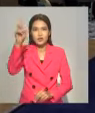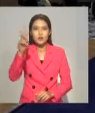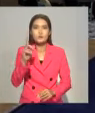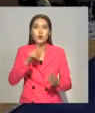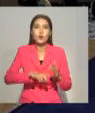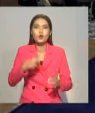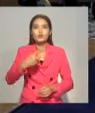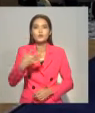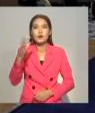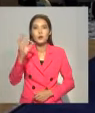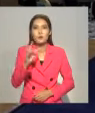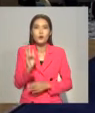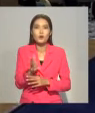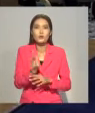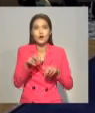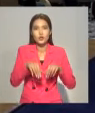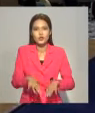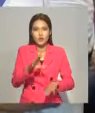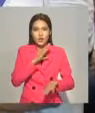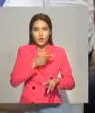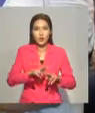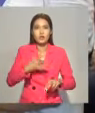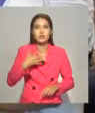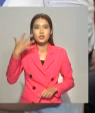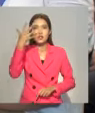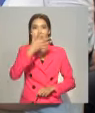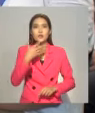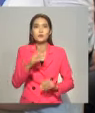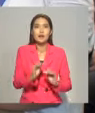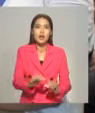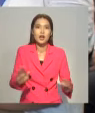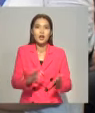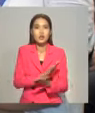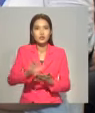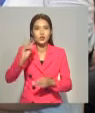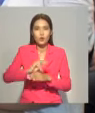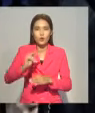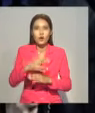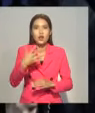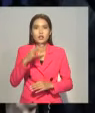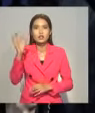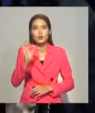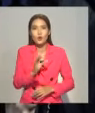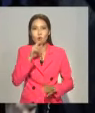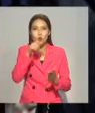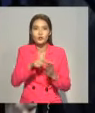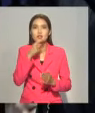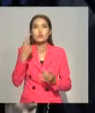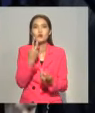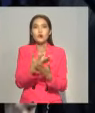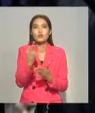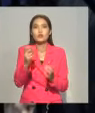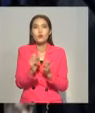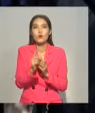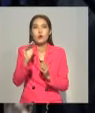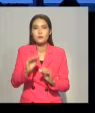үміткерлердің 25% мұғалім болып шешкен. Осыдан 5 жыл бұрын талапкерлер тегін оқуға 50 ұпаймен түссе, биыл шекті көрсеткіш